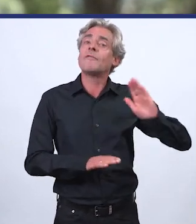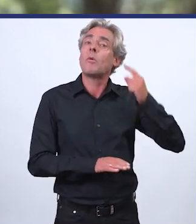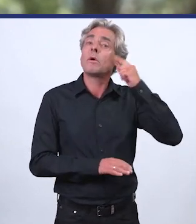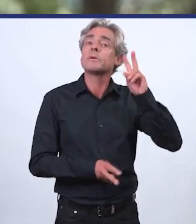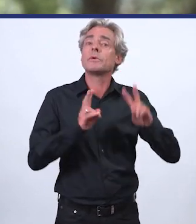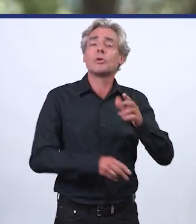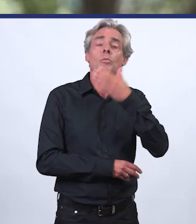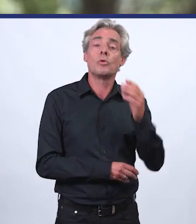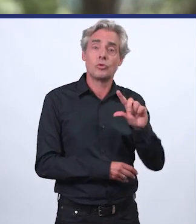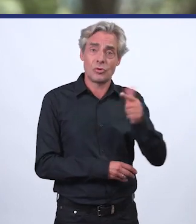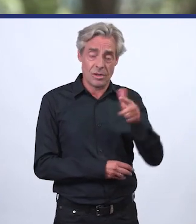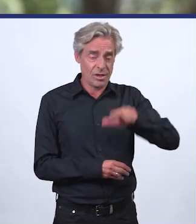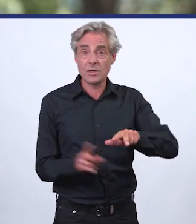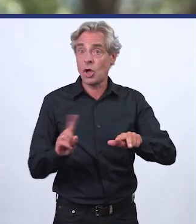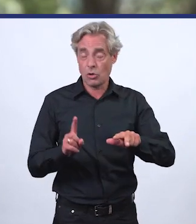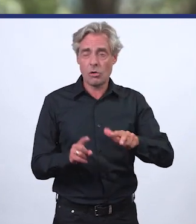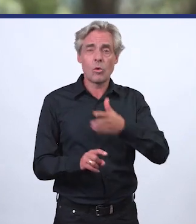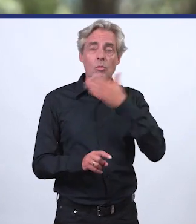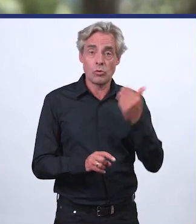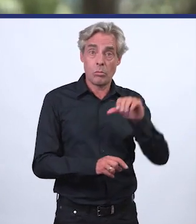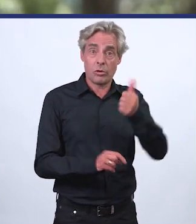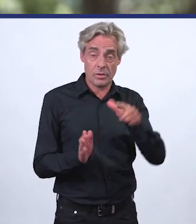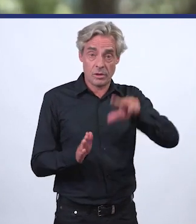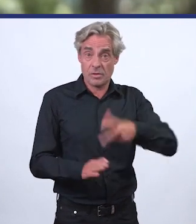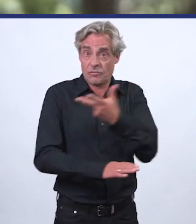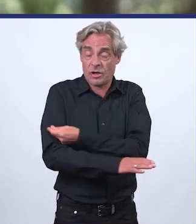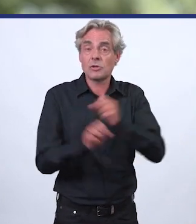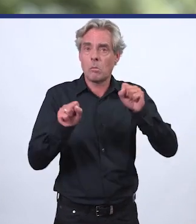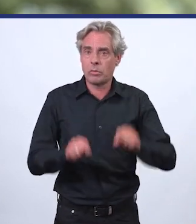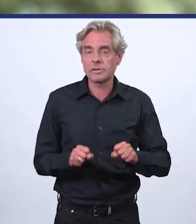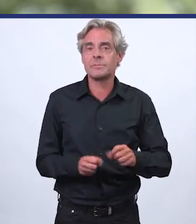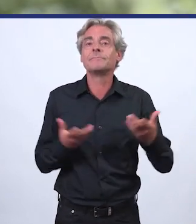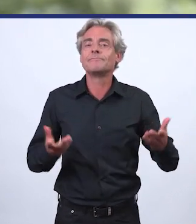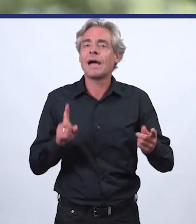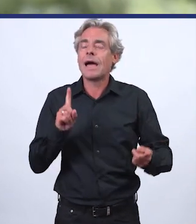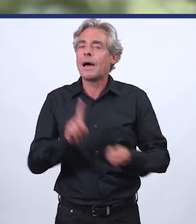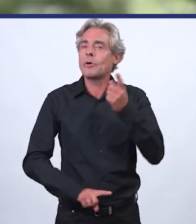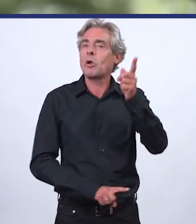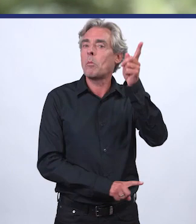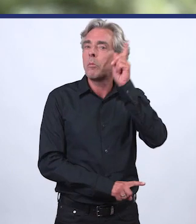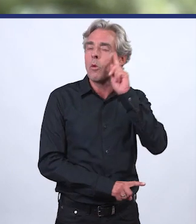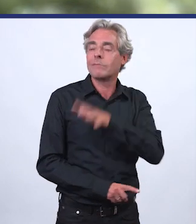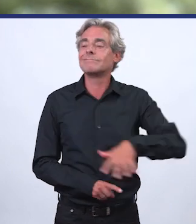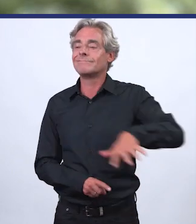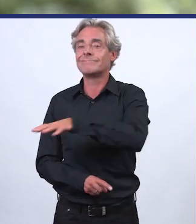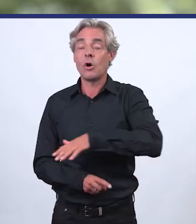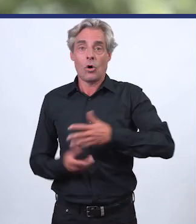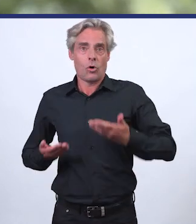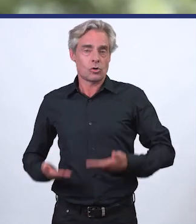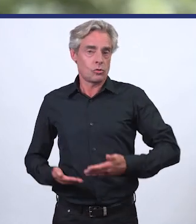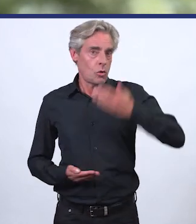on avait évoqué le deuxième trimestre, mais dès le premier trimestre, une femme peut se vacciner. Pourquoi elle peut se vacciner? Eh bien parce que nous